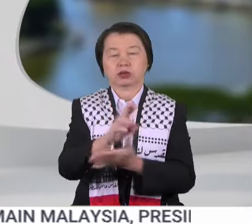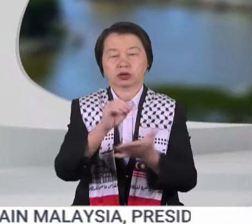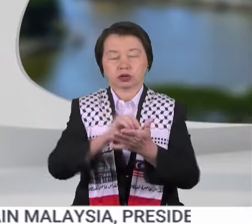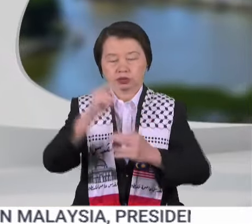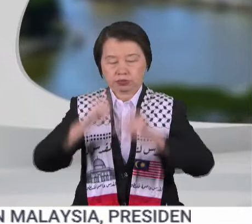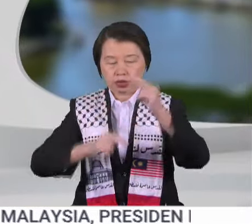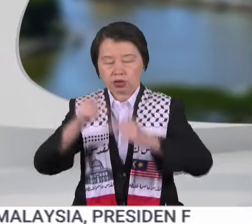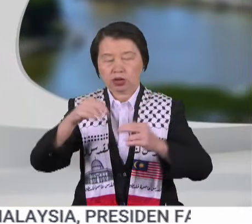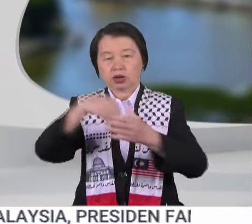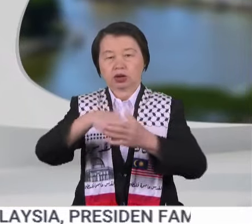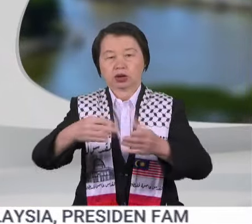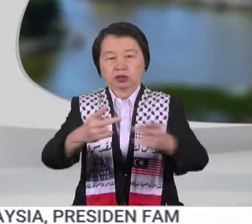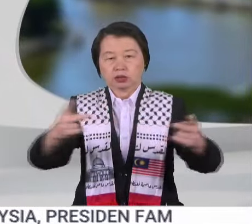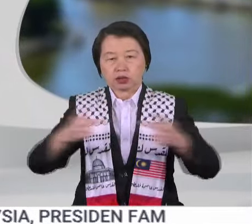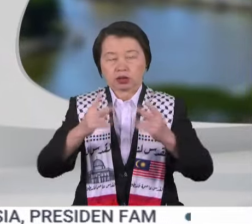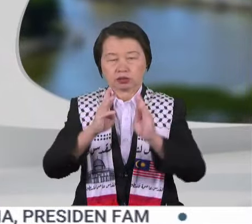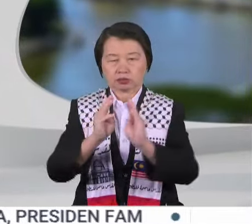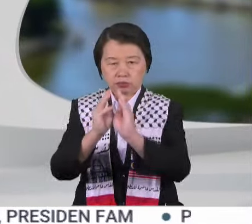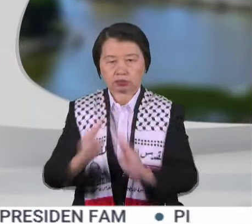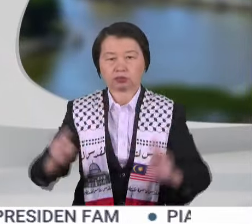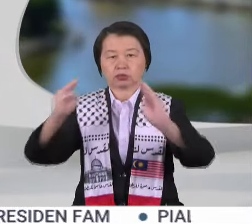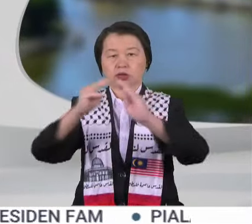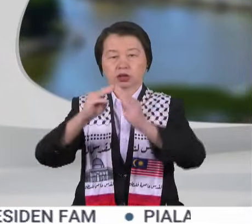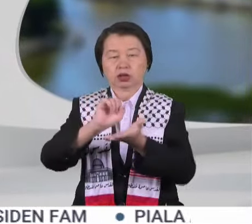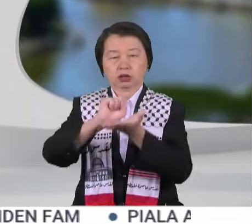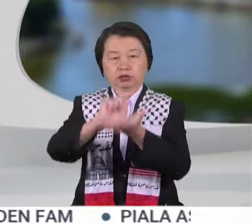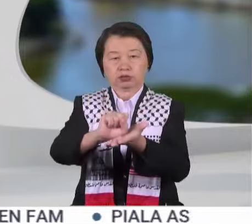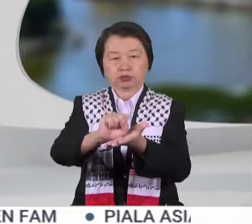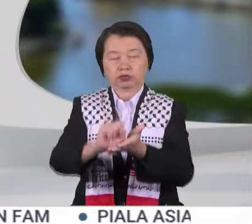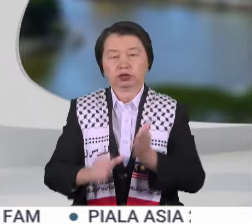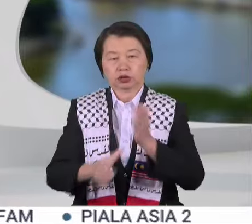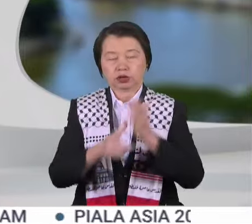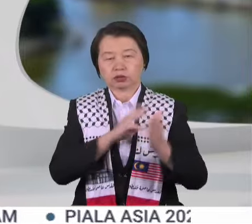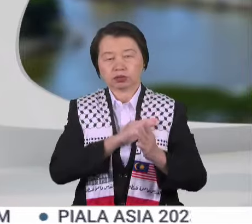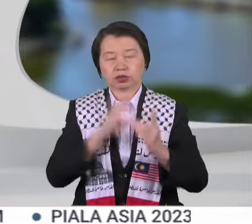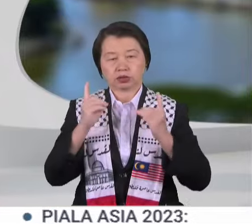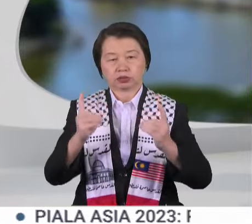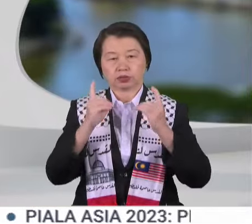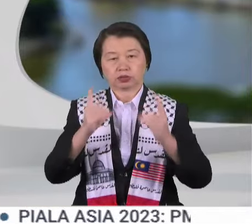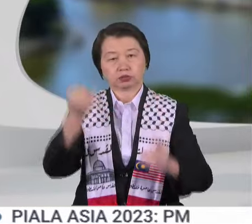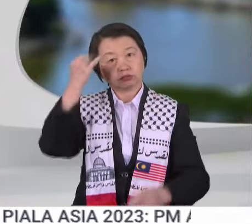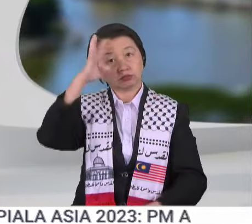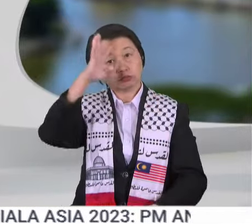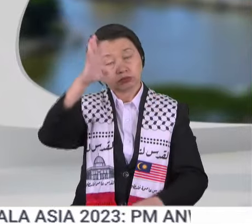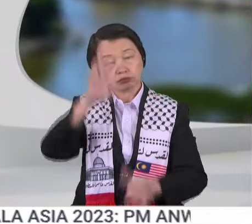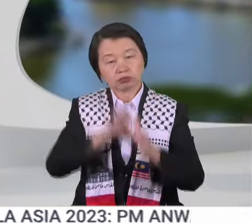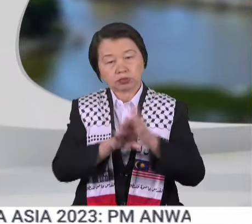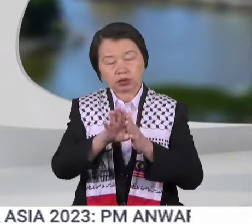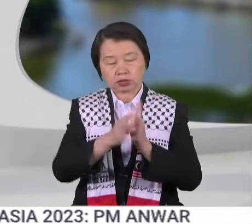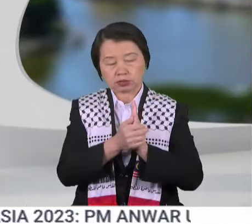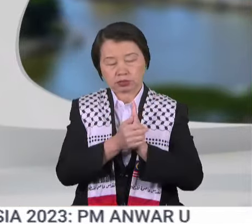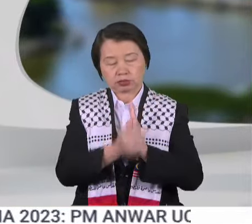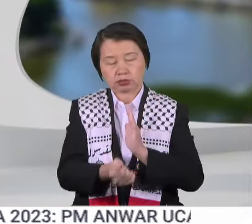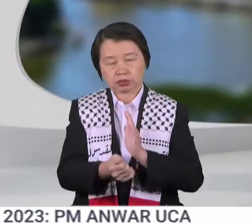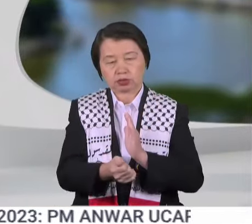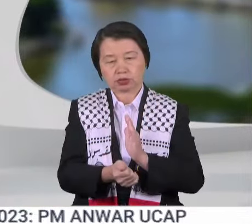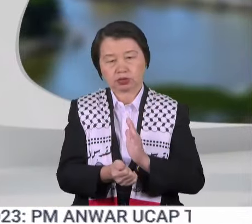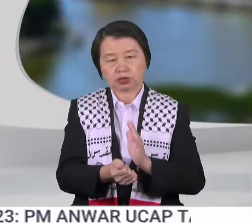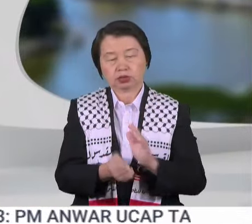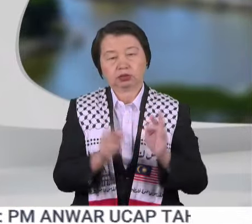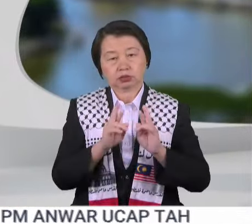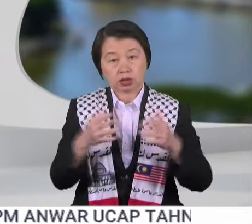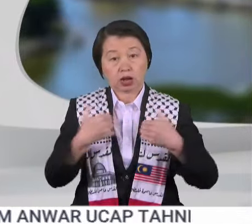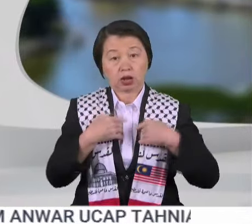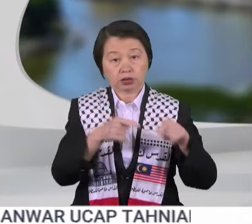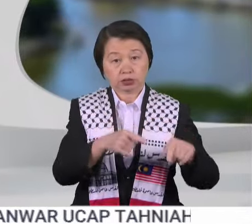dibina di dalam kawasan masjid Annur Sibu menurut timbalan menteri pendidikan Inovasi dan pembangunan bakat tadikal lak